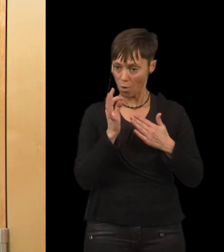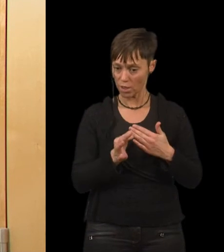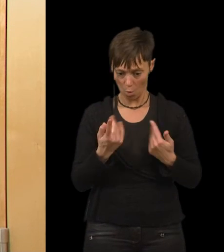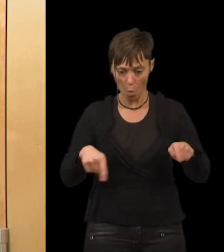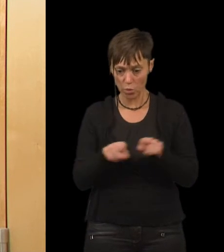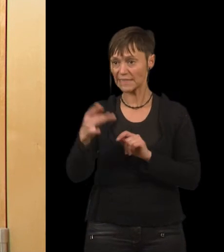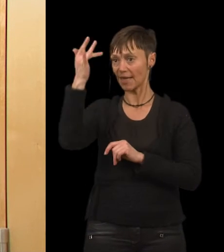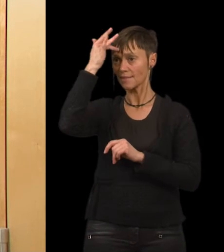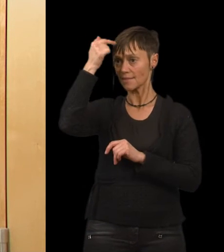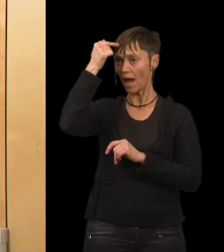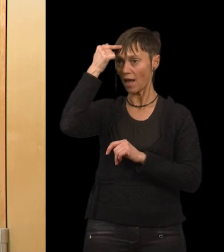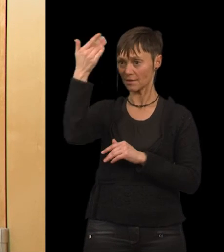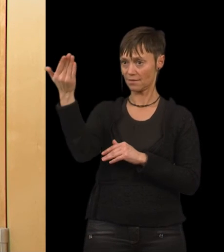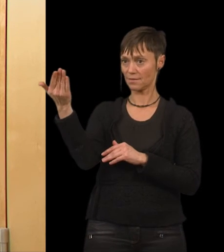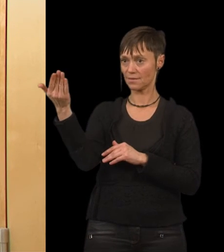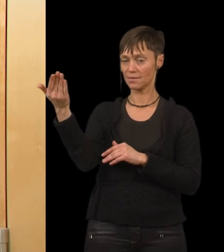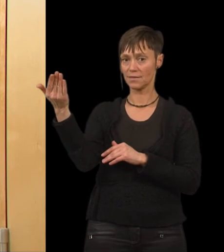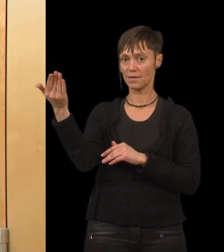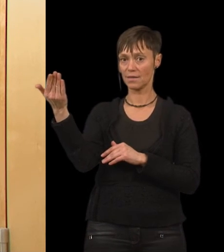point